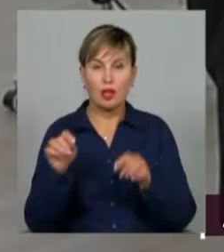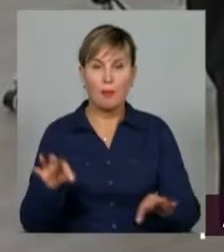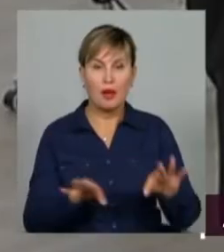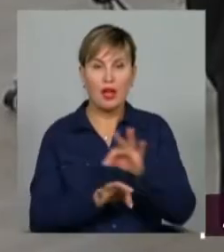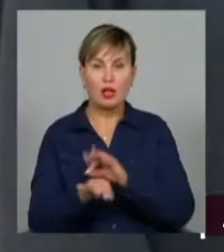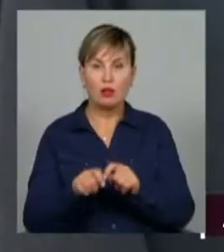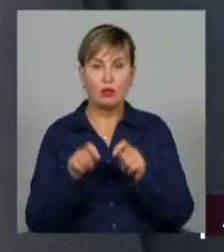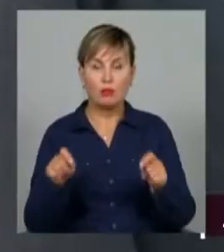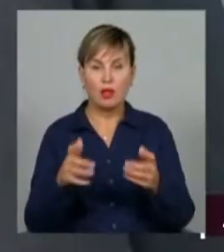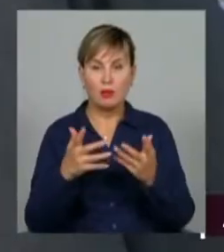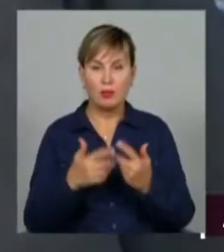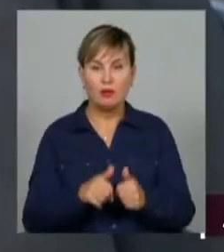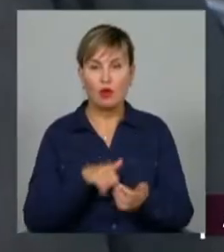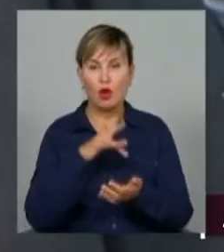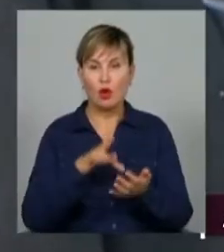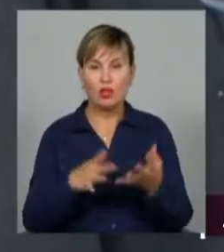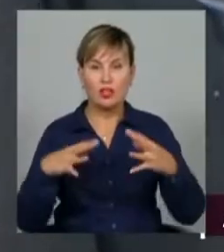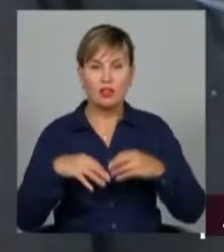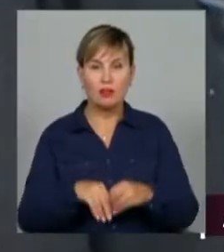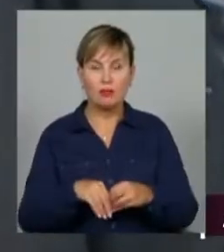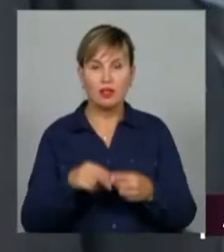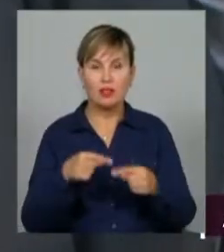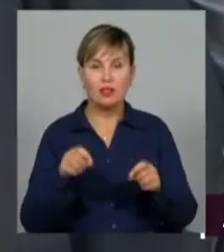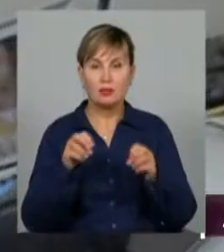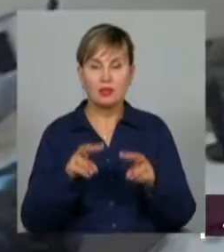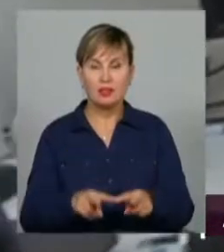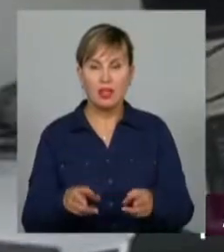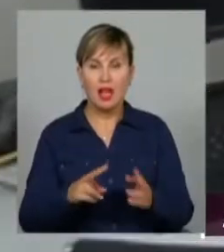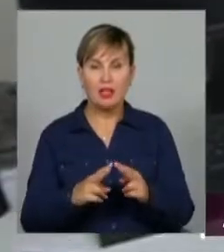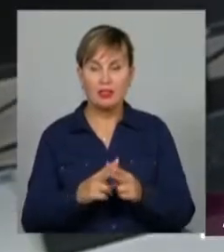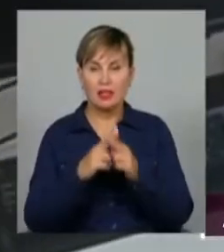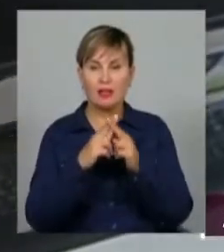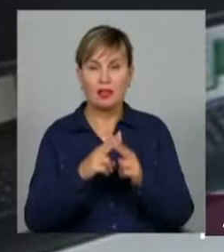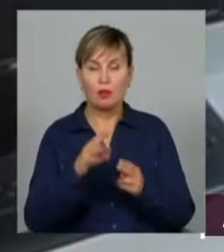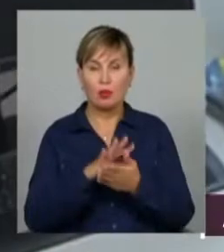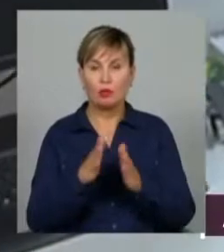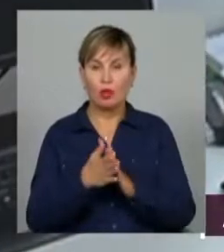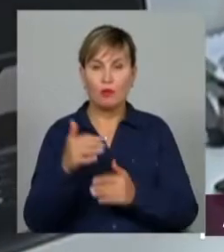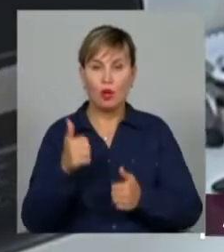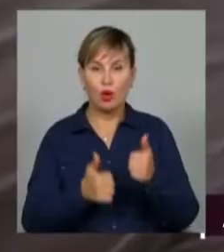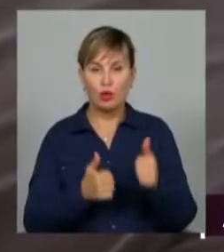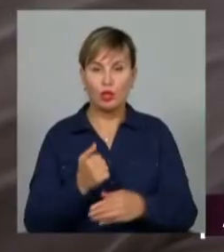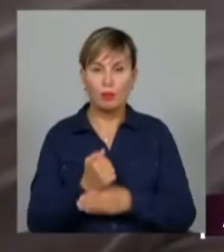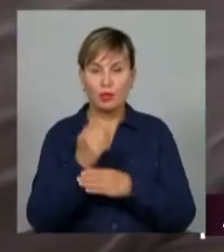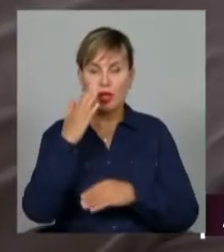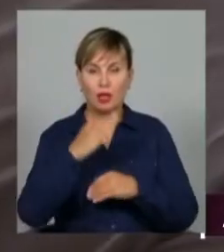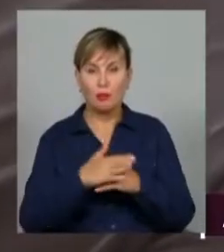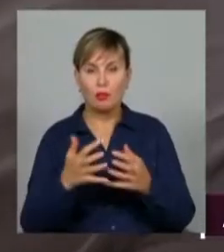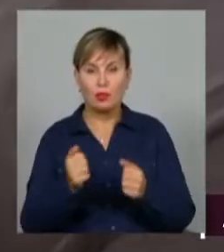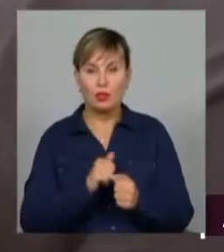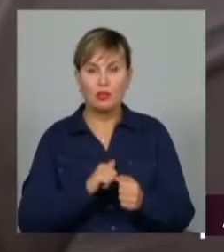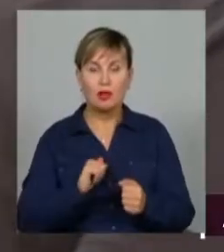запустило управление цифровизацией города совместно с IT-специалистами Астана Хаб. По условиям конкурса поддержку акимата получат